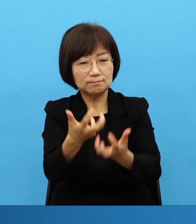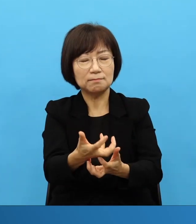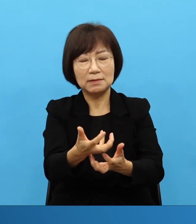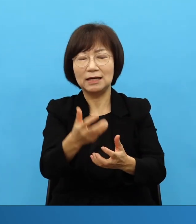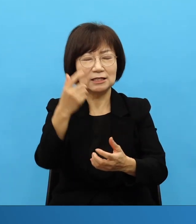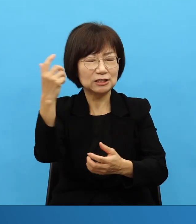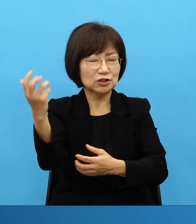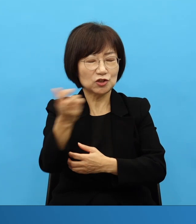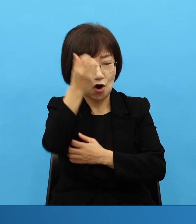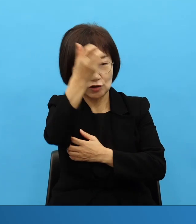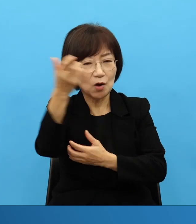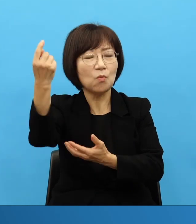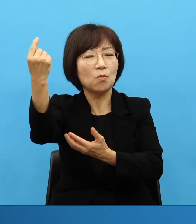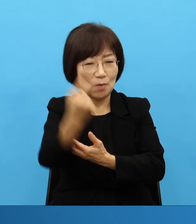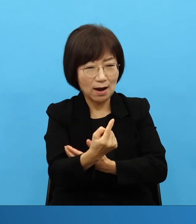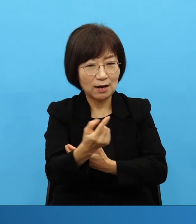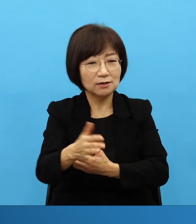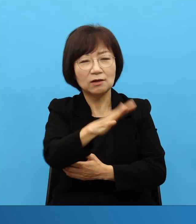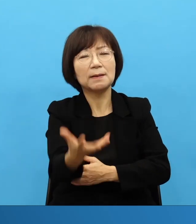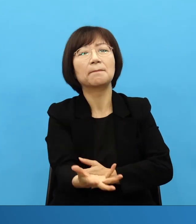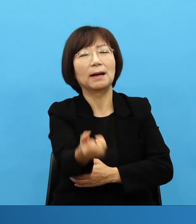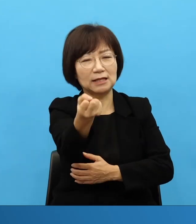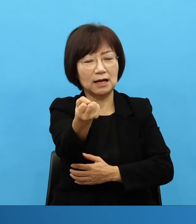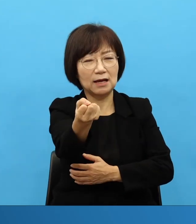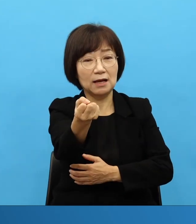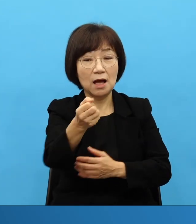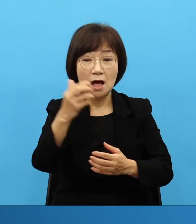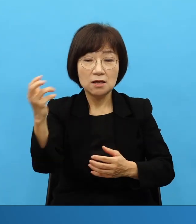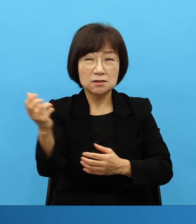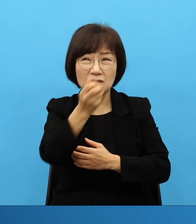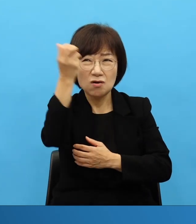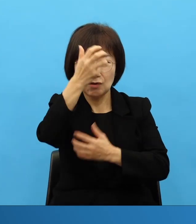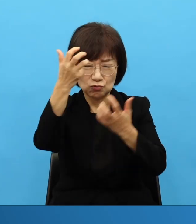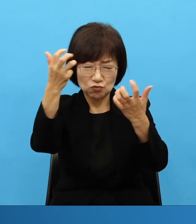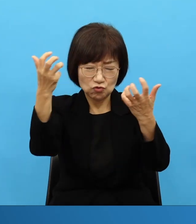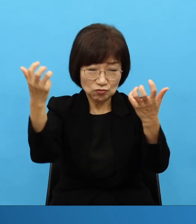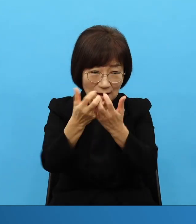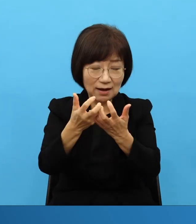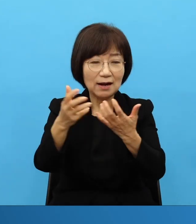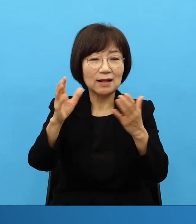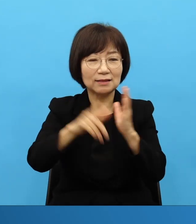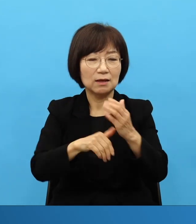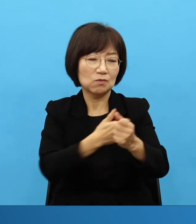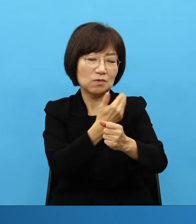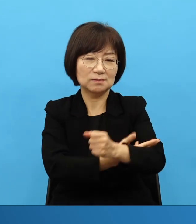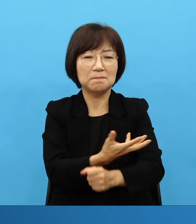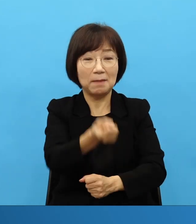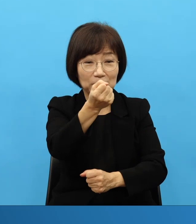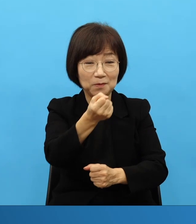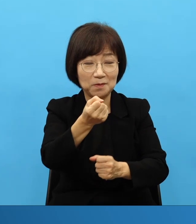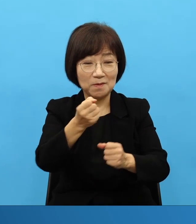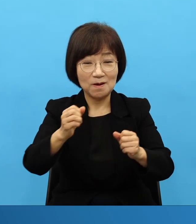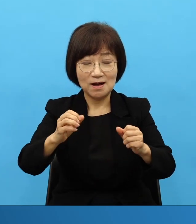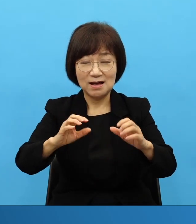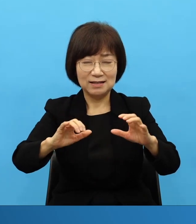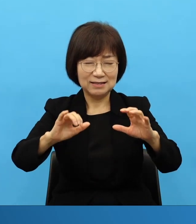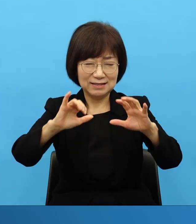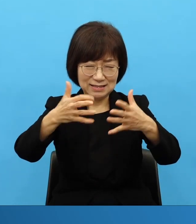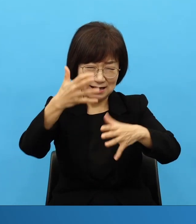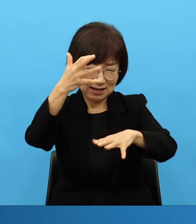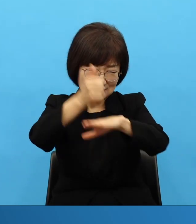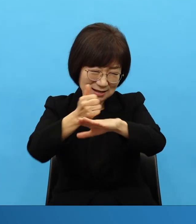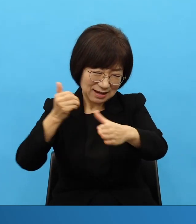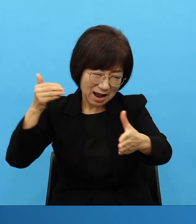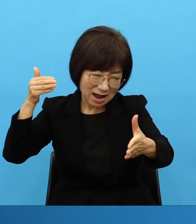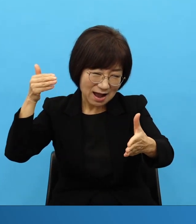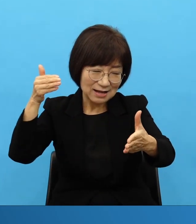you receive the Holy Spirit. 그걸로 진짜 권능을 받게 될 것이다. And with that, you will receive true 그러면 딴 power. 것까지 증인 되리라. And you will be my witnesses to the